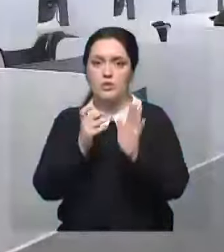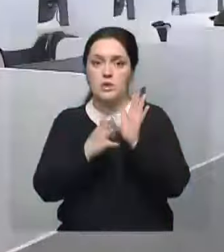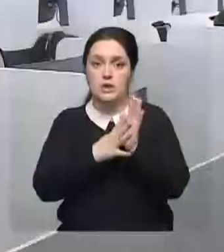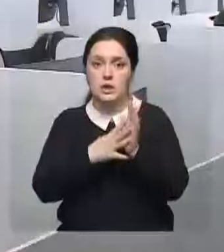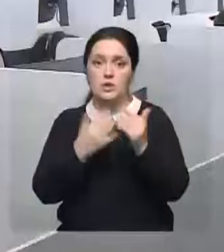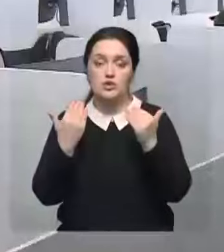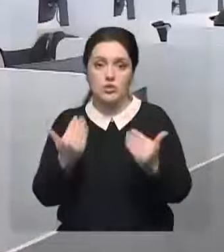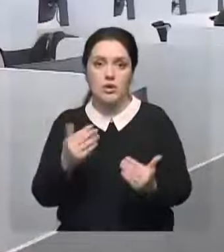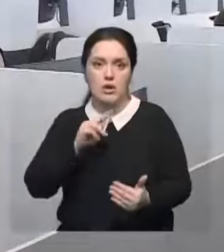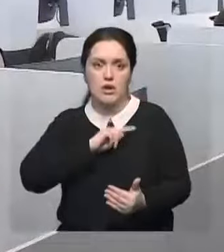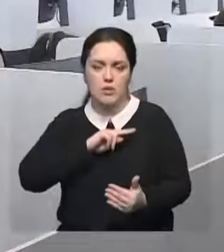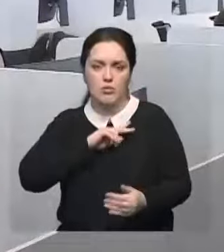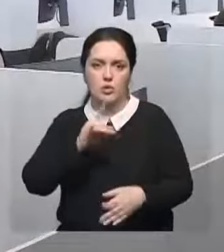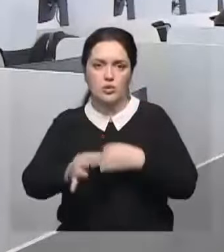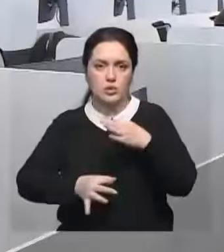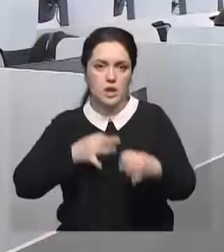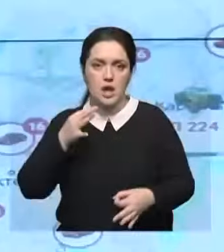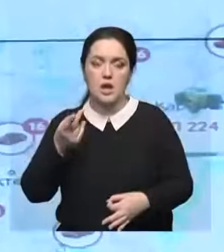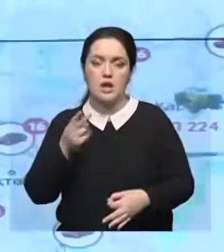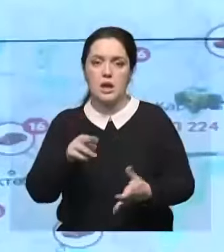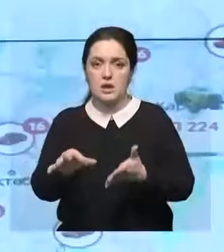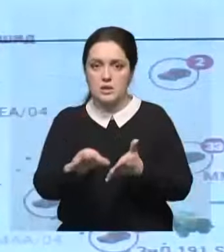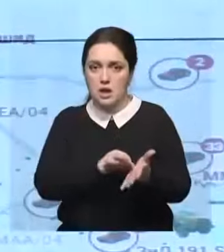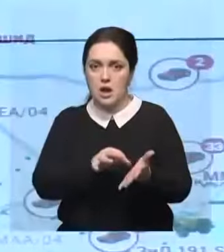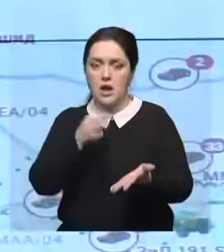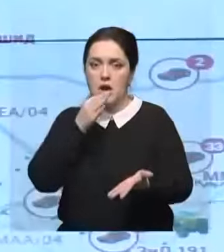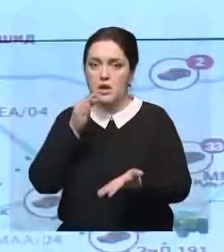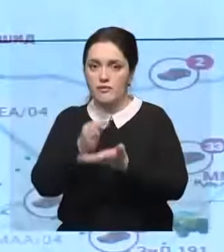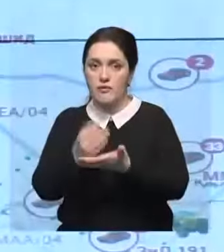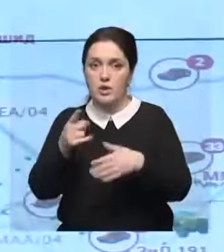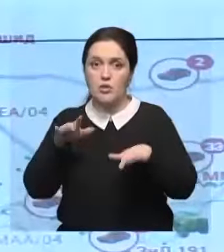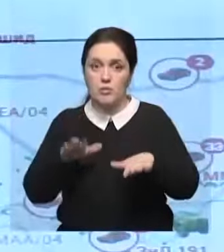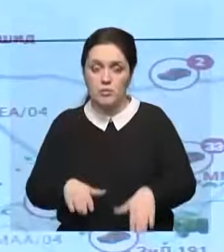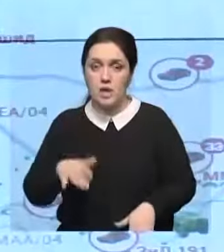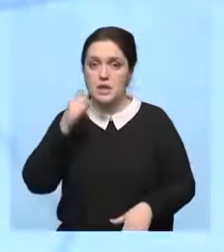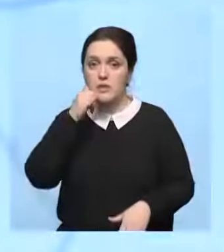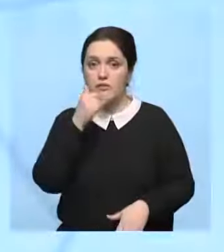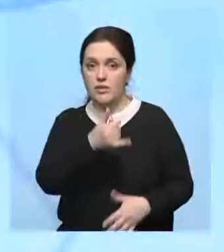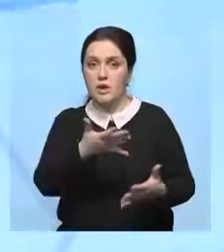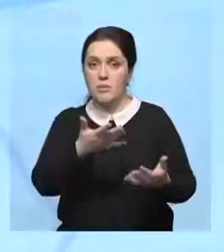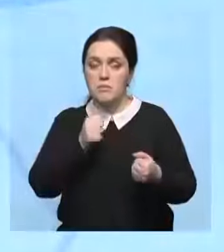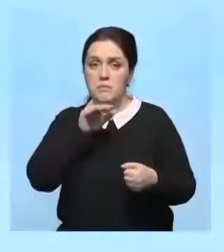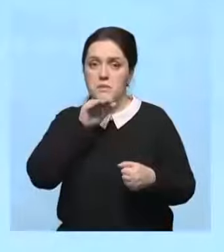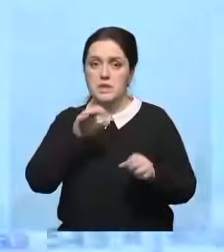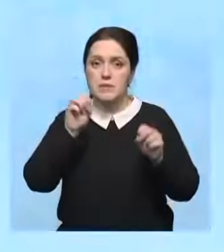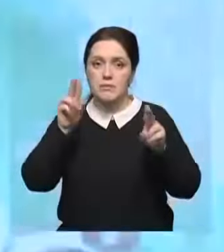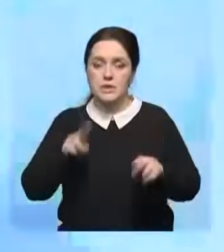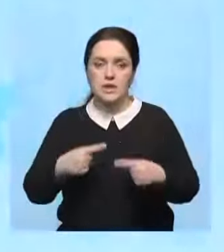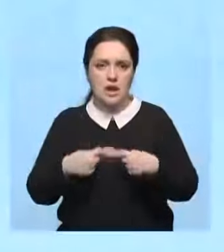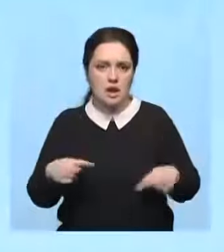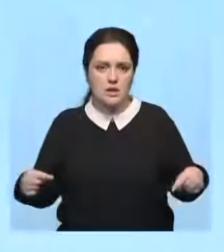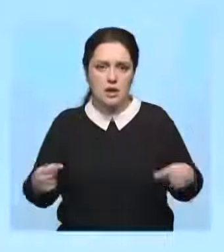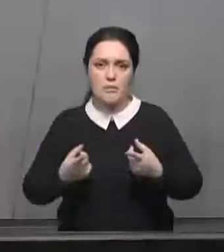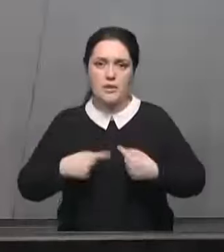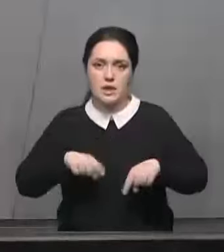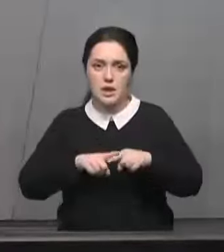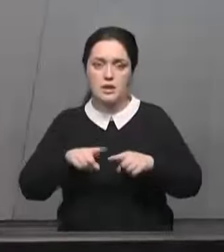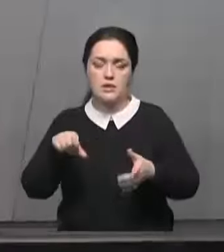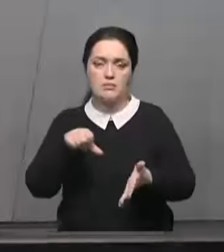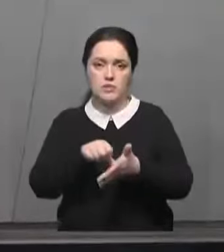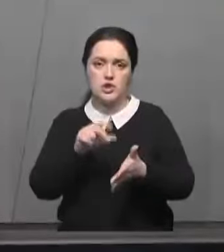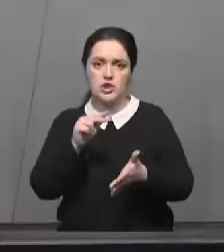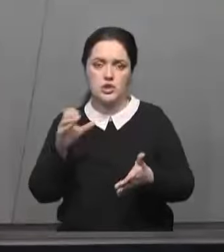109 и сейчас работает в усиленном режиме. Для оперативного реагирования в одном месте звонки принимают и специалисты из разных подразделений.